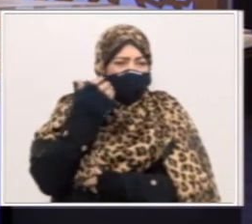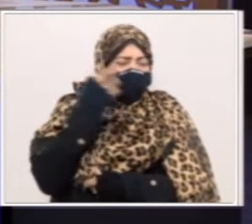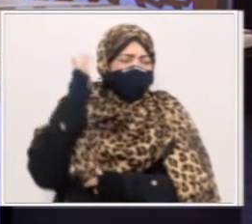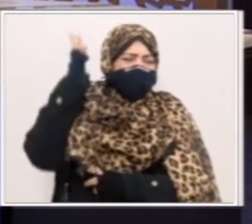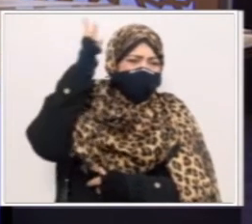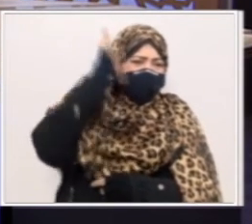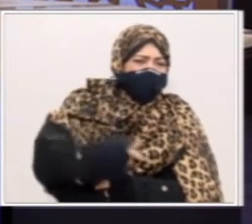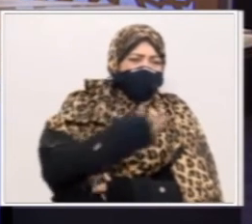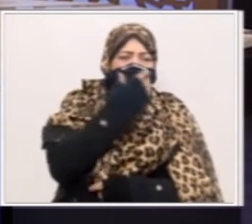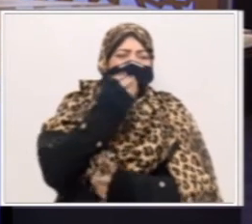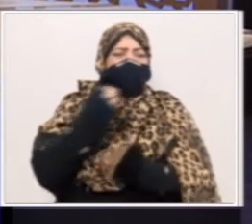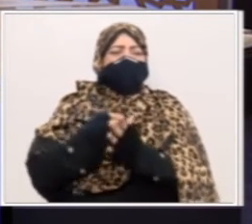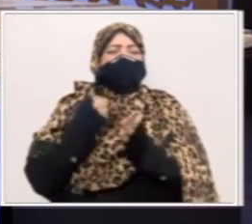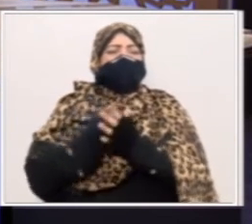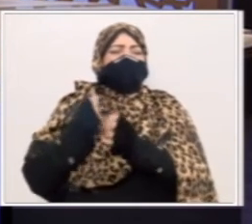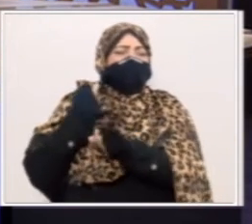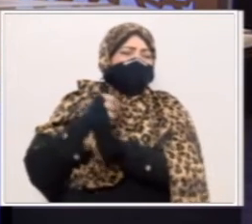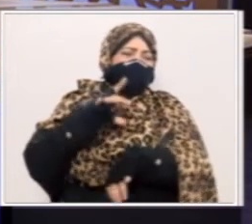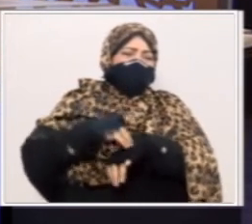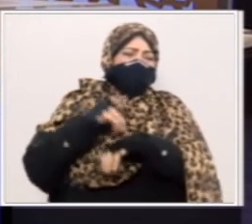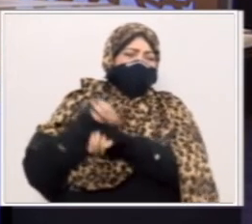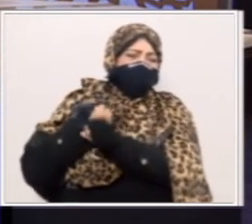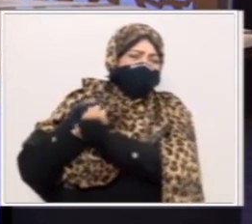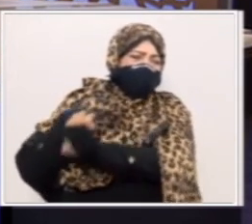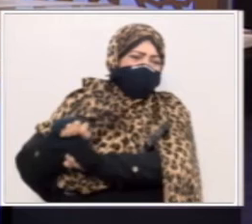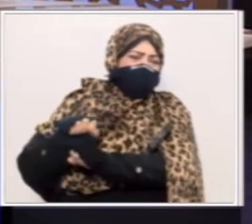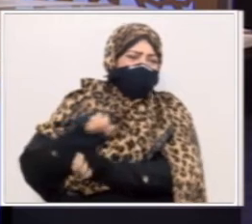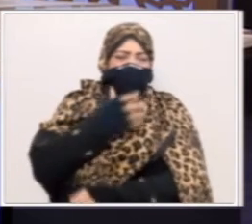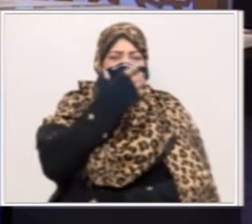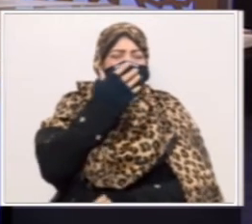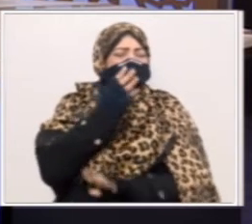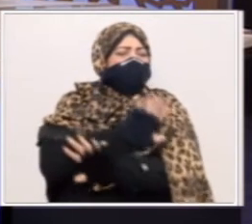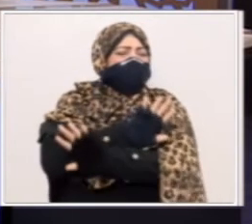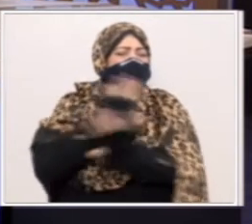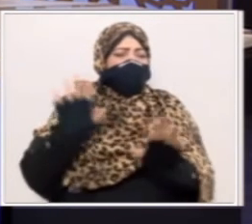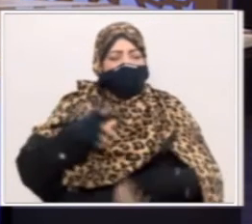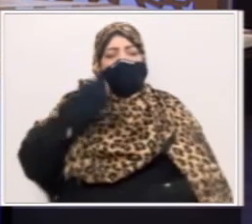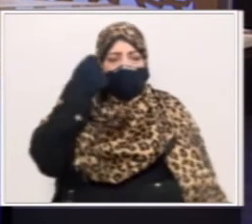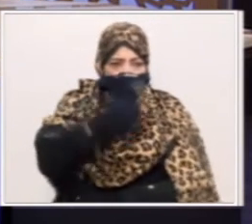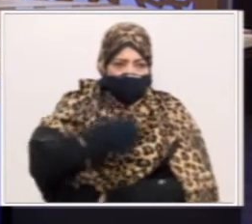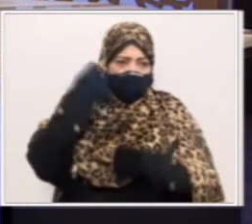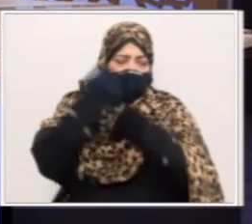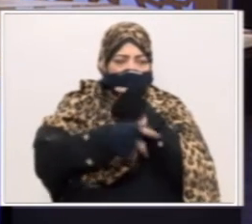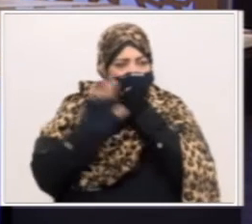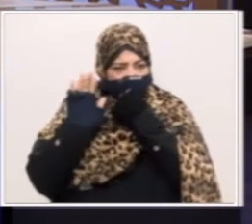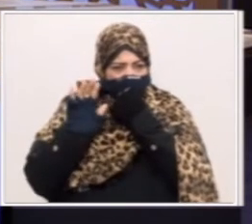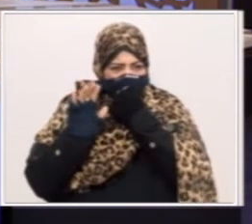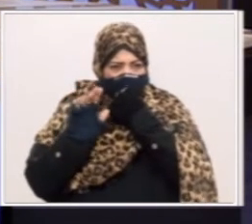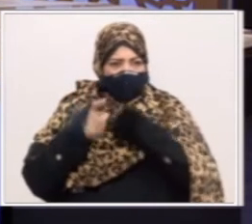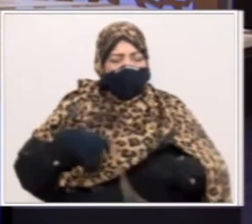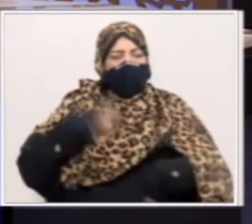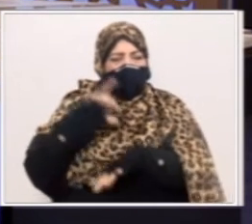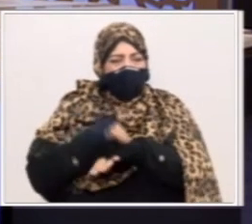يعني عقلي أو بدني أو كان في القلب أو غيره، فالذي أو كان شيخا كبيرا في السن عجوزا